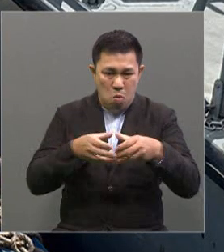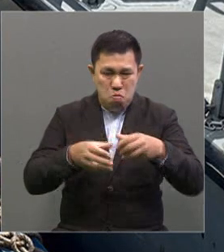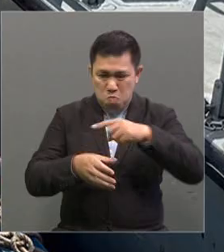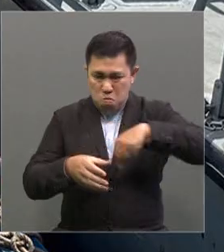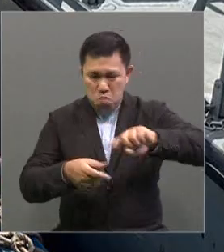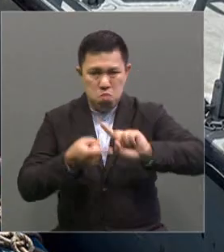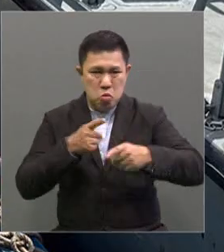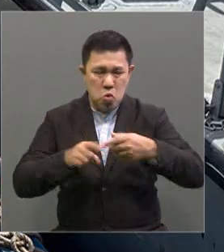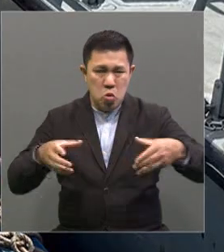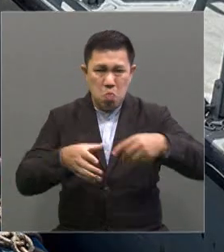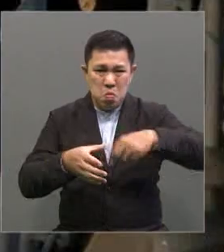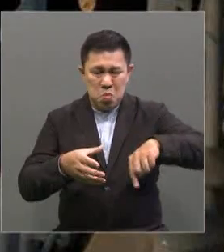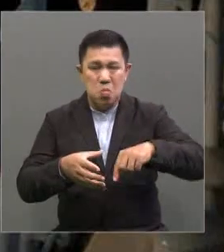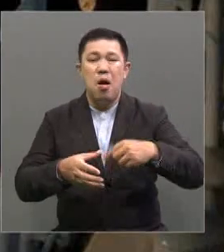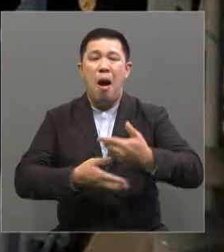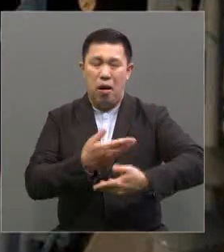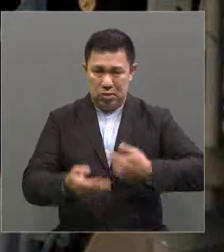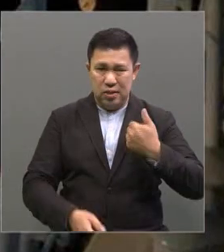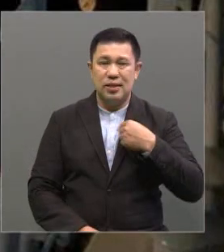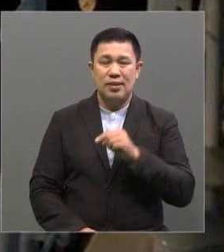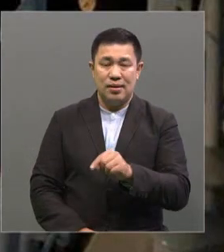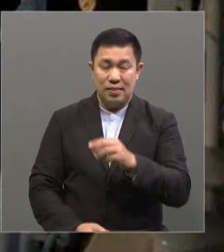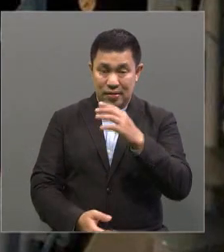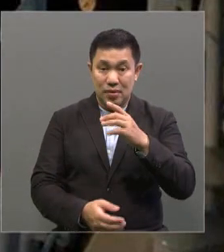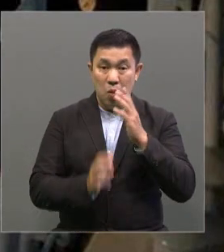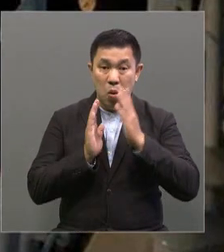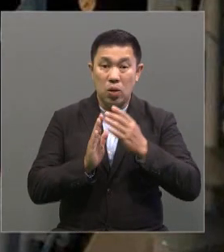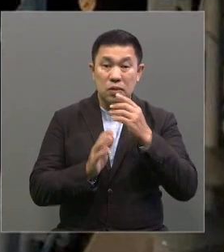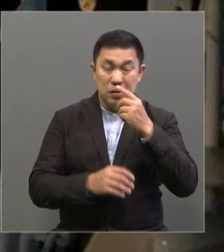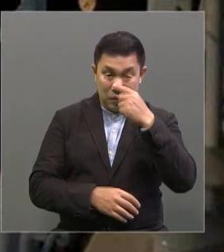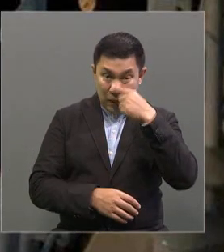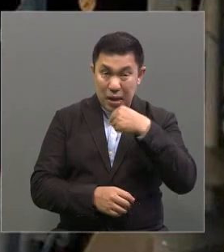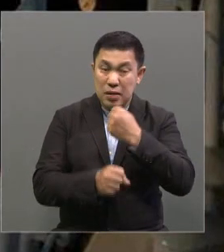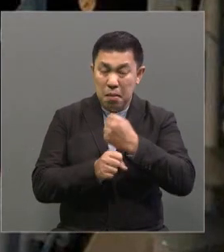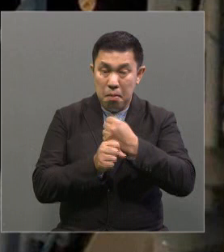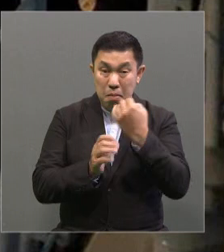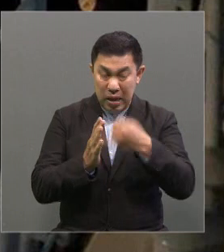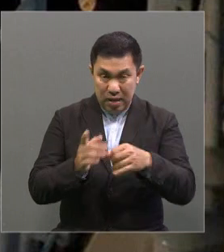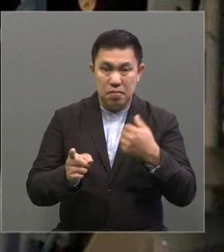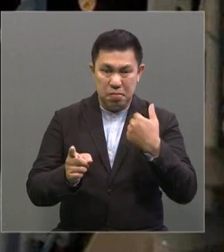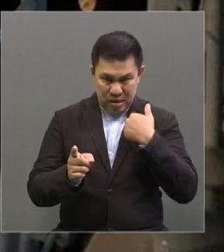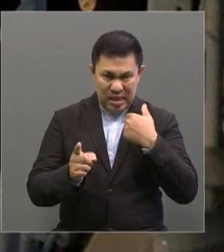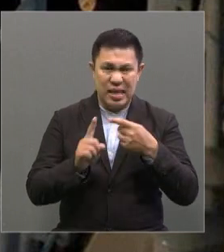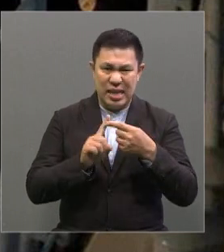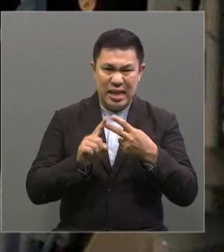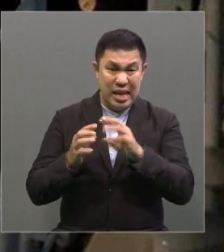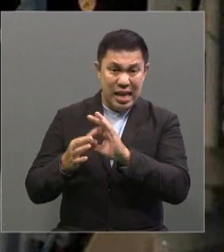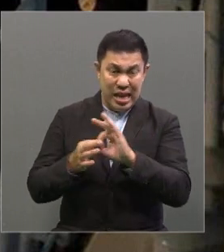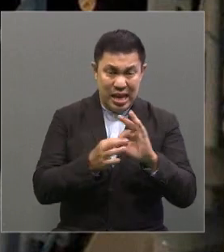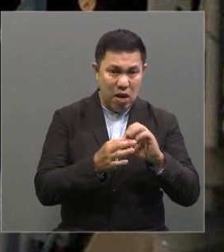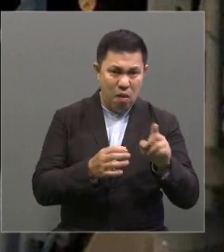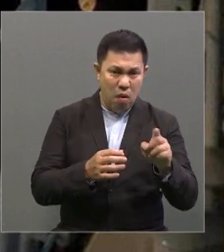ลยคุณผู้ชมกลุ่มผู้ต้องหาที่จับกลุ่มเนี่ยเป็นคนไทยที่อยู่ในกระบวนการน้ำมันเถื่อนและน่าจะมีความเชื่อมโยงไ